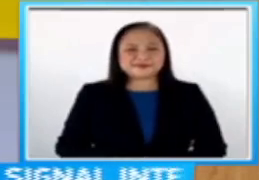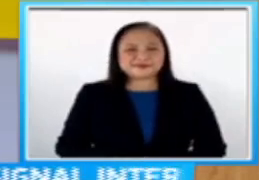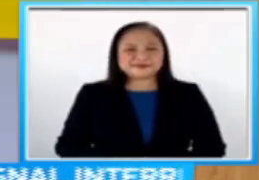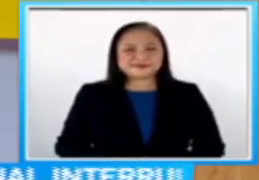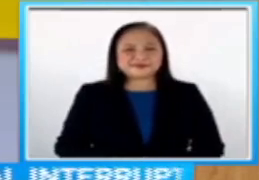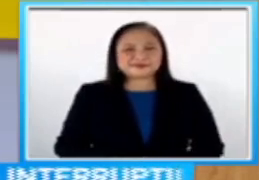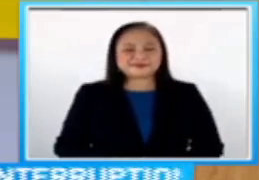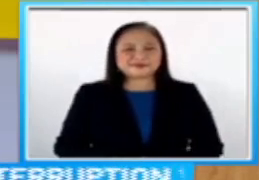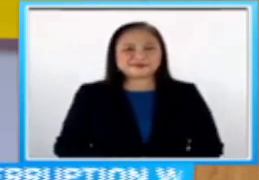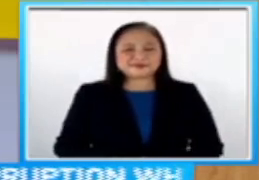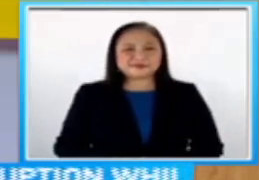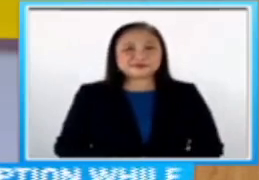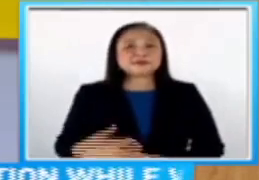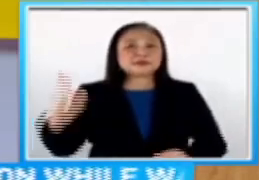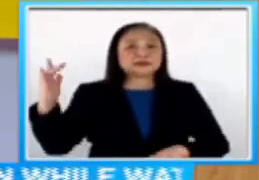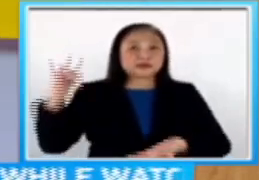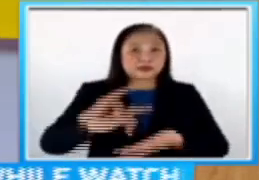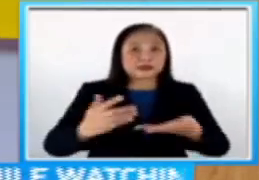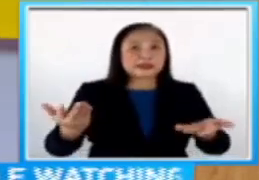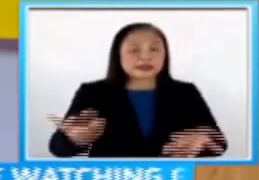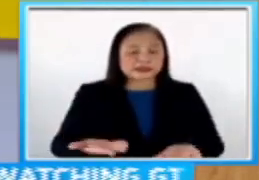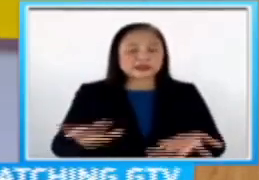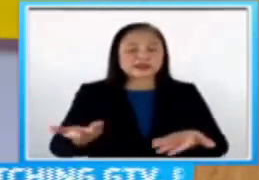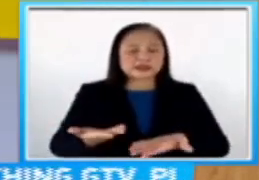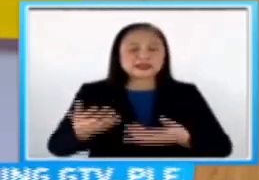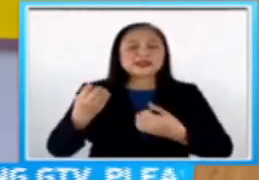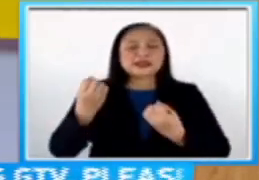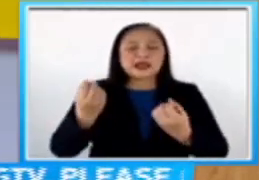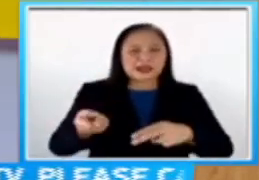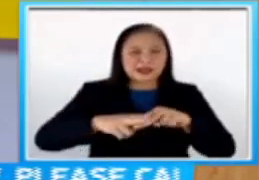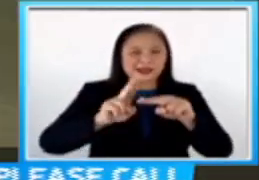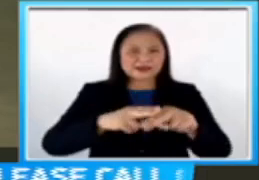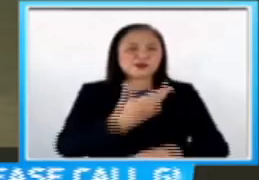Dumating sa bansa ang karagdagang bakuna kontra COVID kagabi.